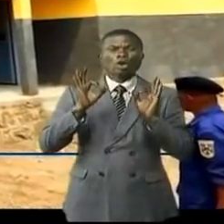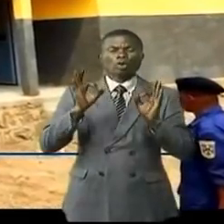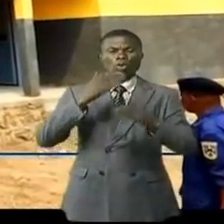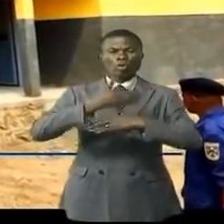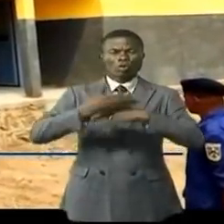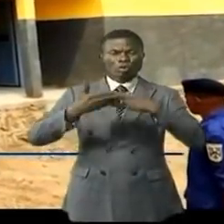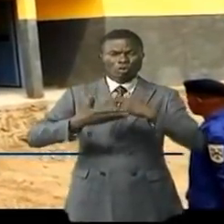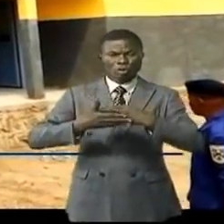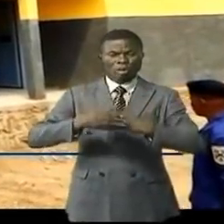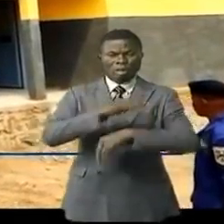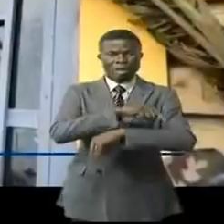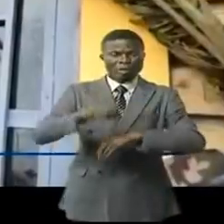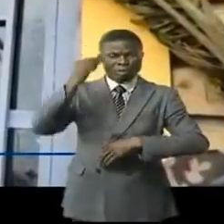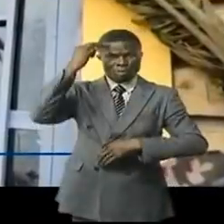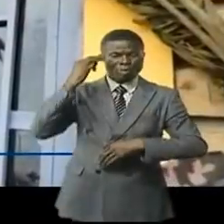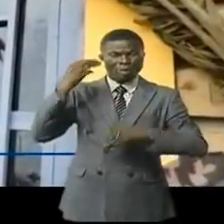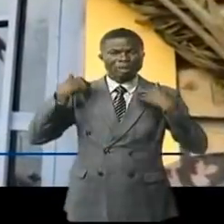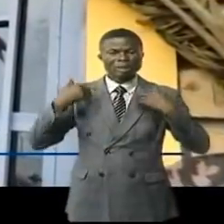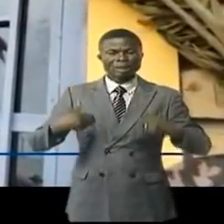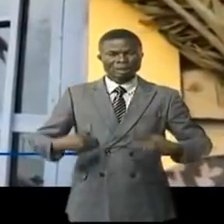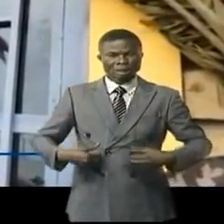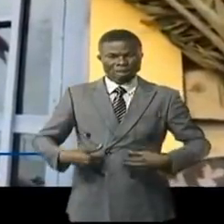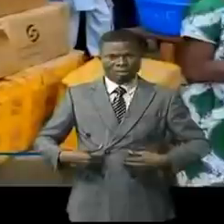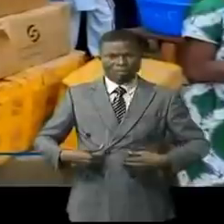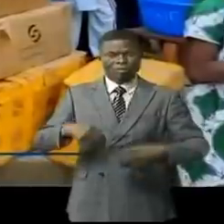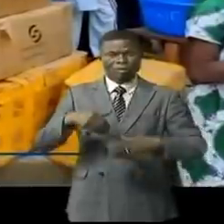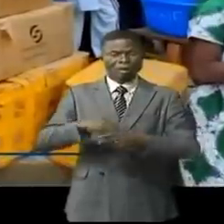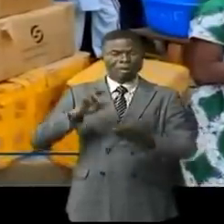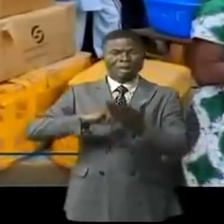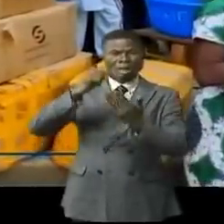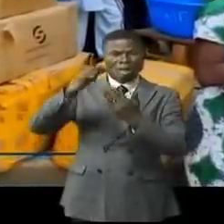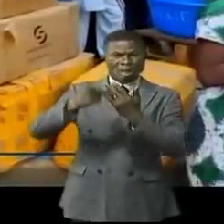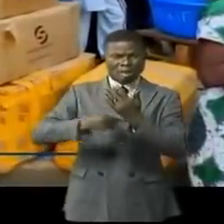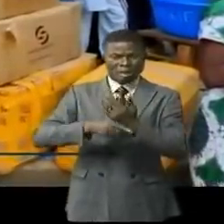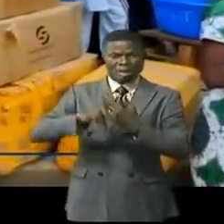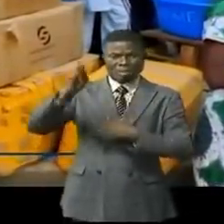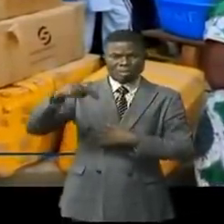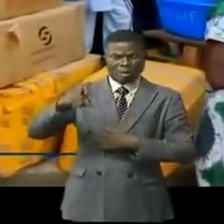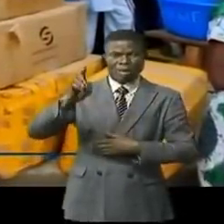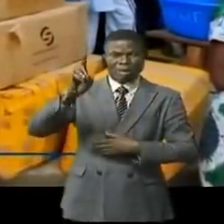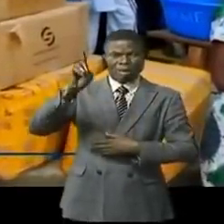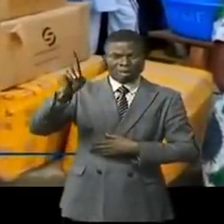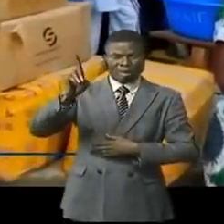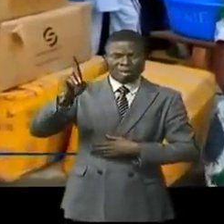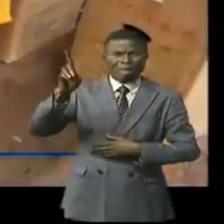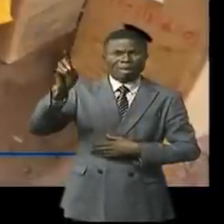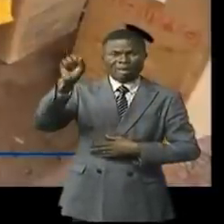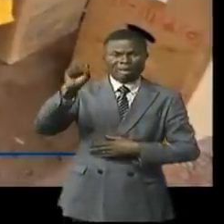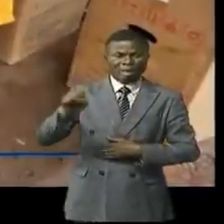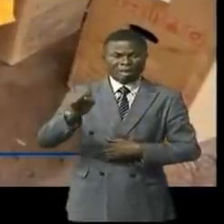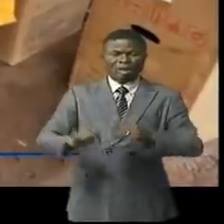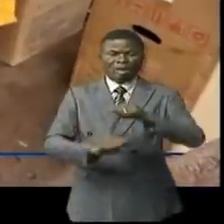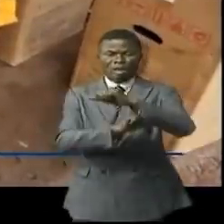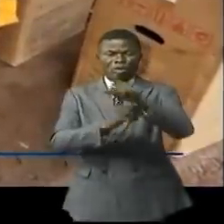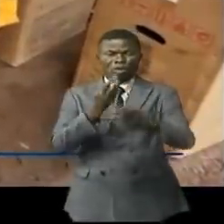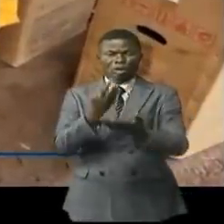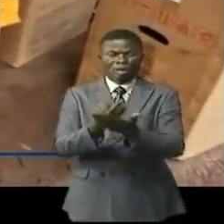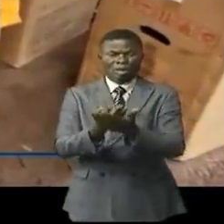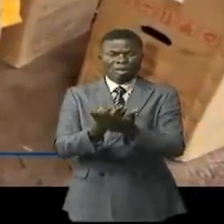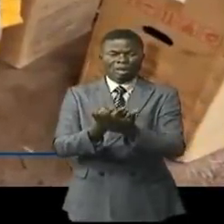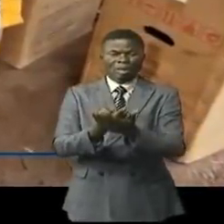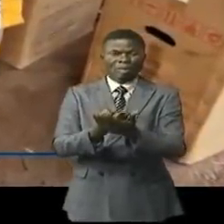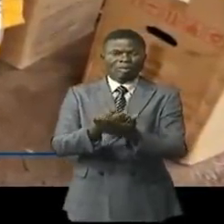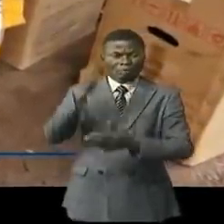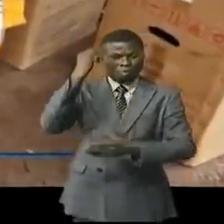par le ministère de la Santé publique à travers son programme PDSS avec l'appui des partenaires financiers du ministère.